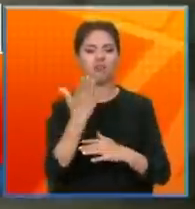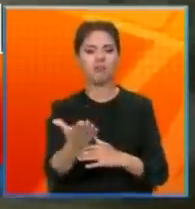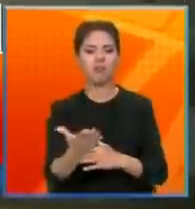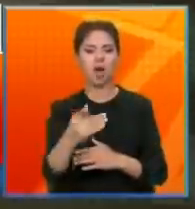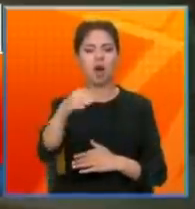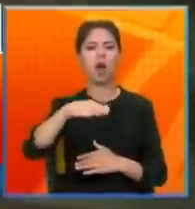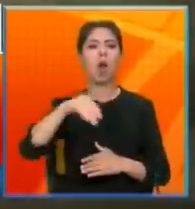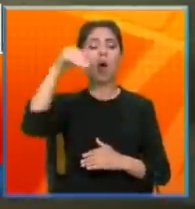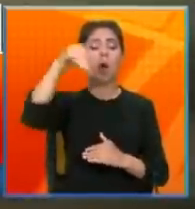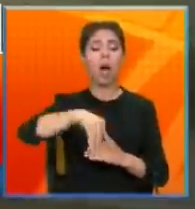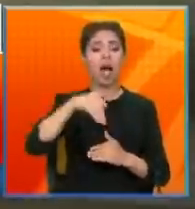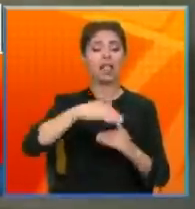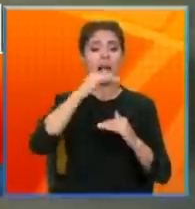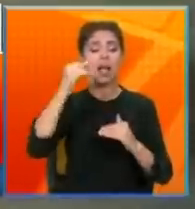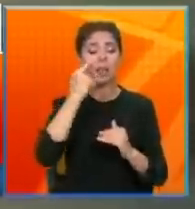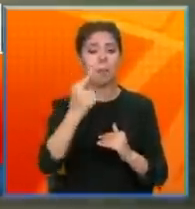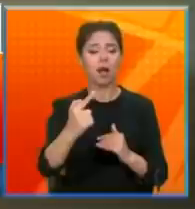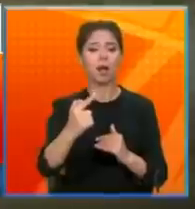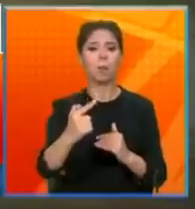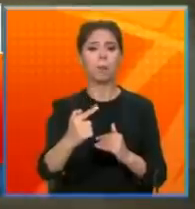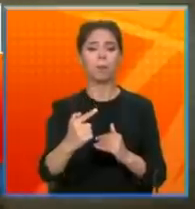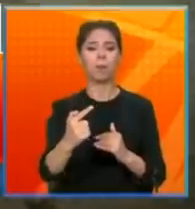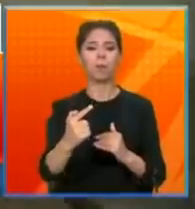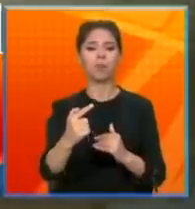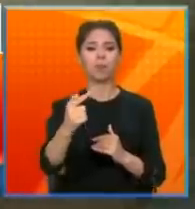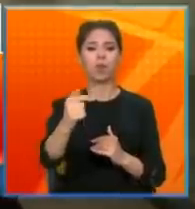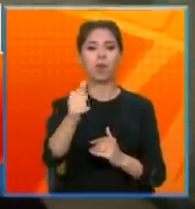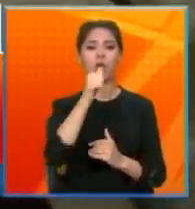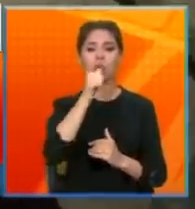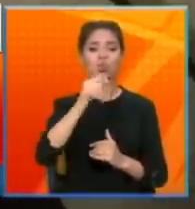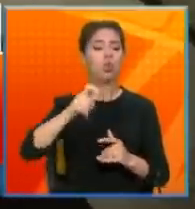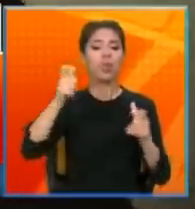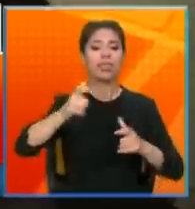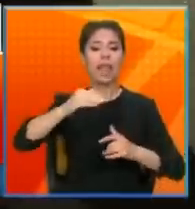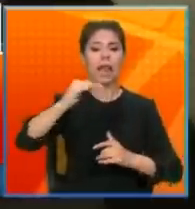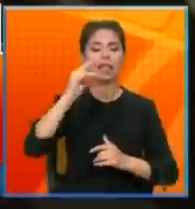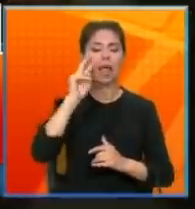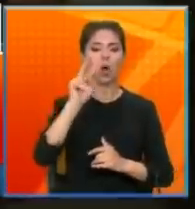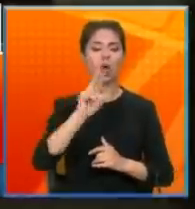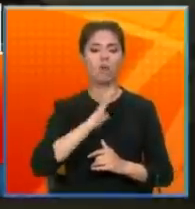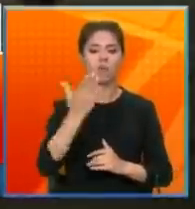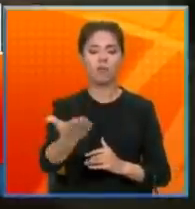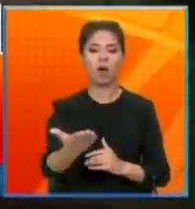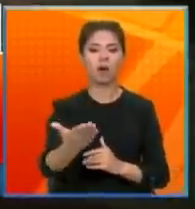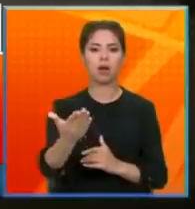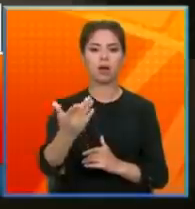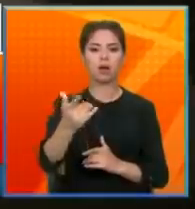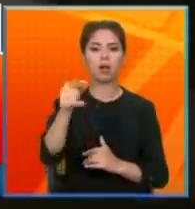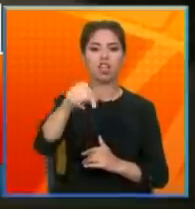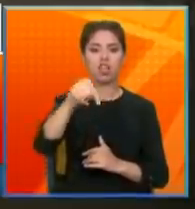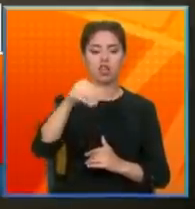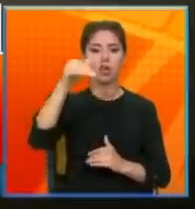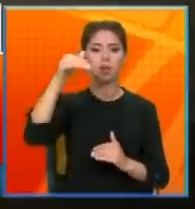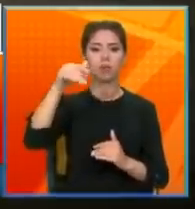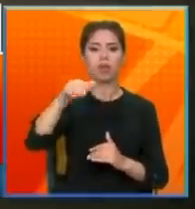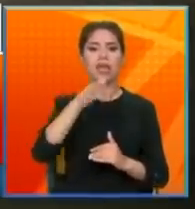Şöyle bodrum kata doğru indiğimizde su seviyesinin nereye kadar geldiğini göreceksiniz. Şu an bodruma